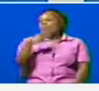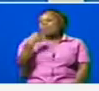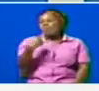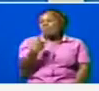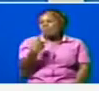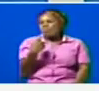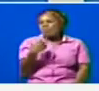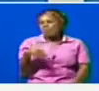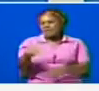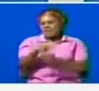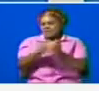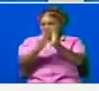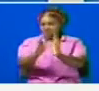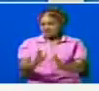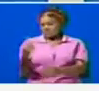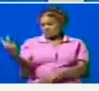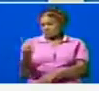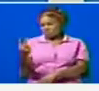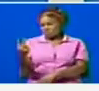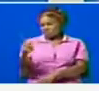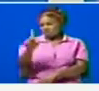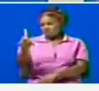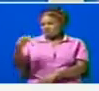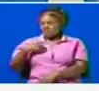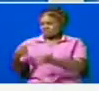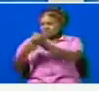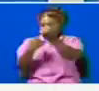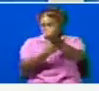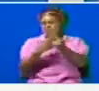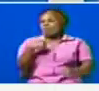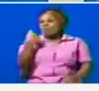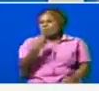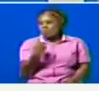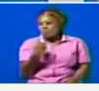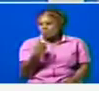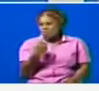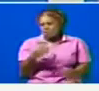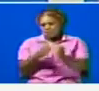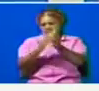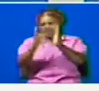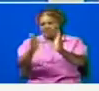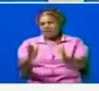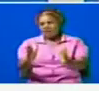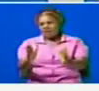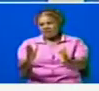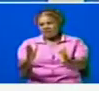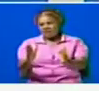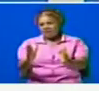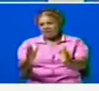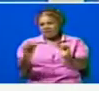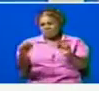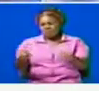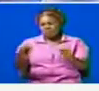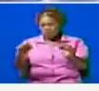katika taifa la Kenya, manake viongozi hawa kila mmoja ana wafuasi wake, ni nani ambaye tunaweza kusema ni kiongozi ambaye